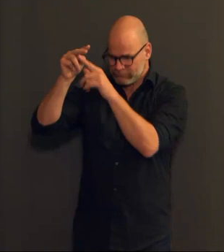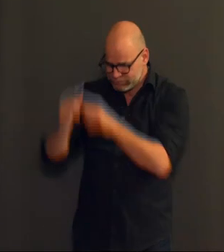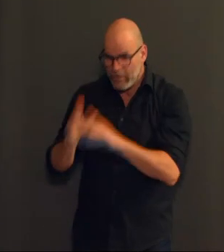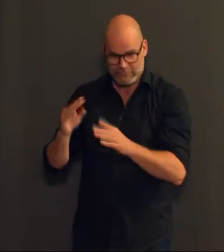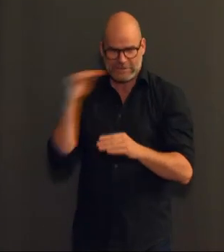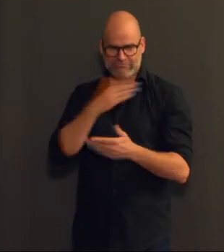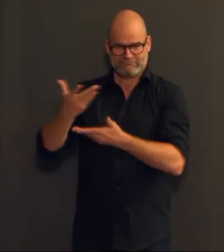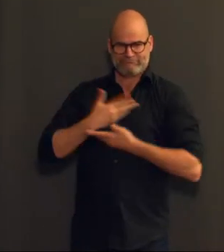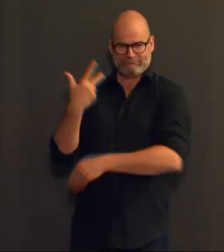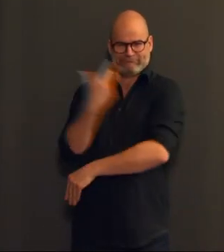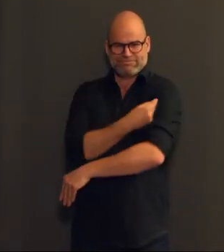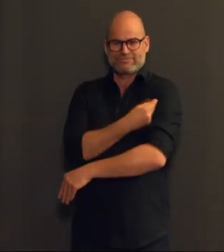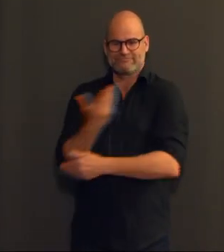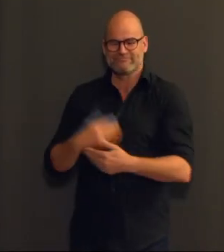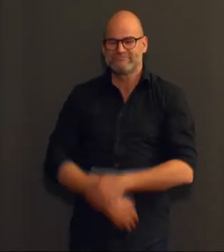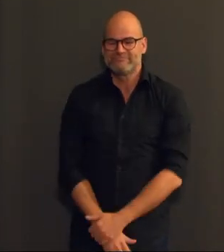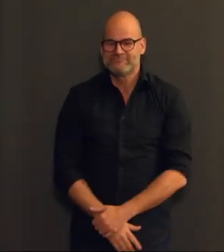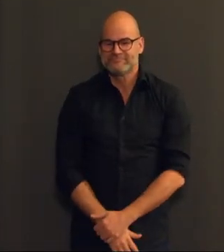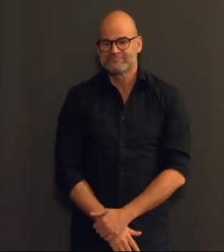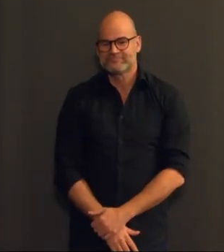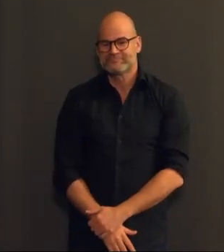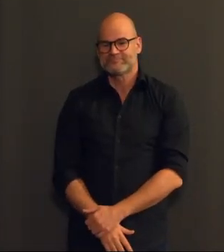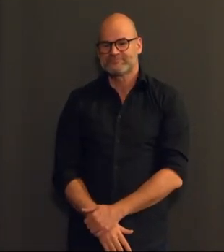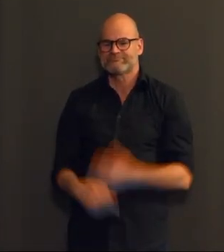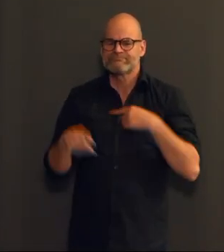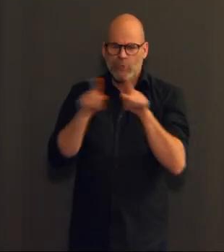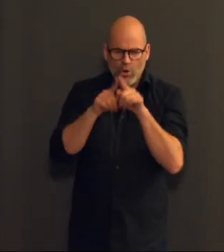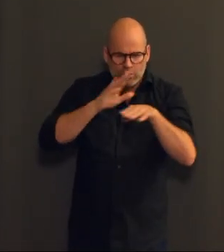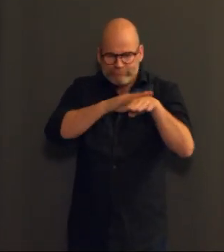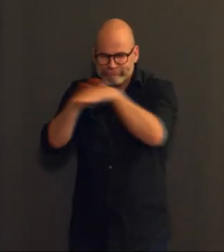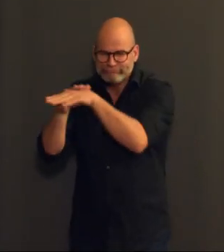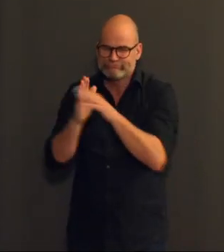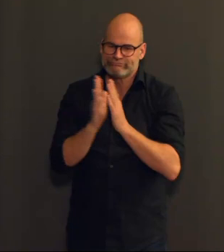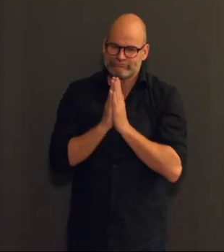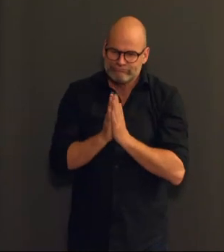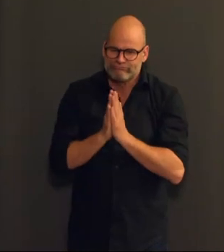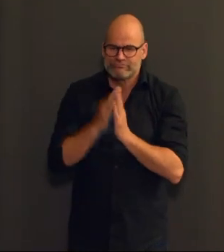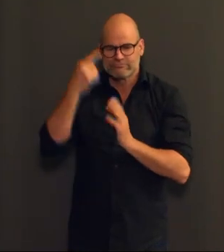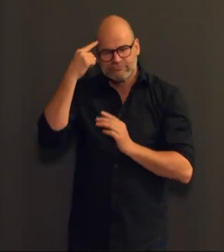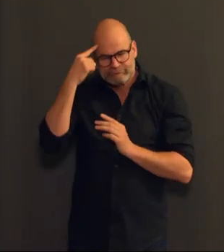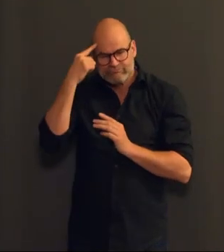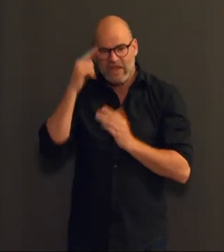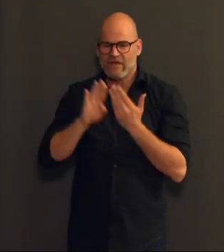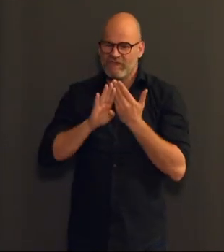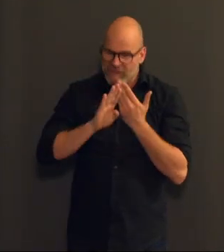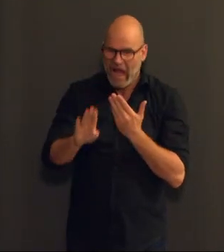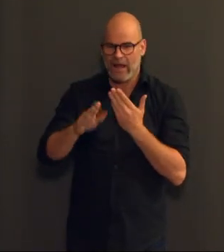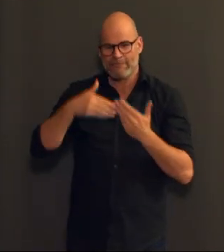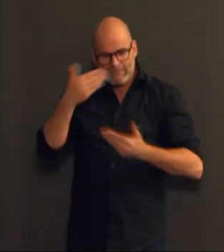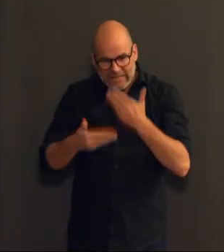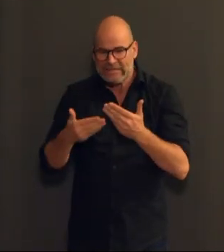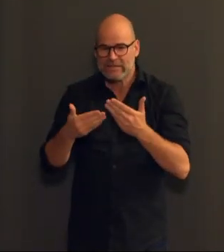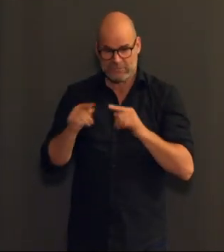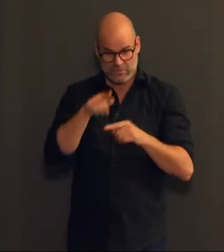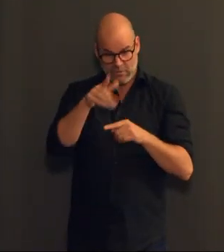Ondertussen doen we graag nog eens een oproep. Hou het veilig, zelfs als je gevaccineerd bent. Je kan dan immers nog altijd het